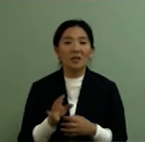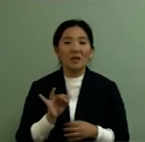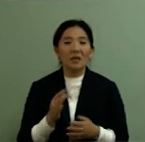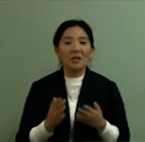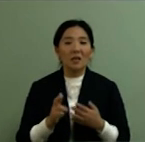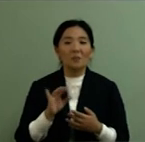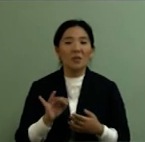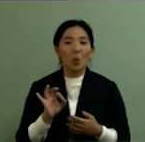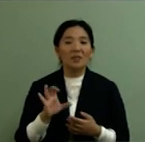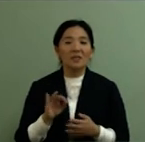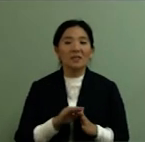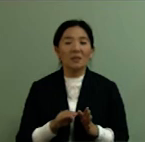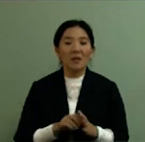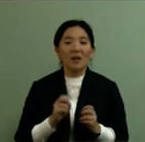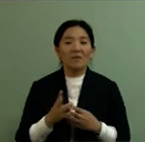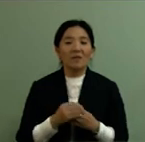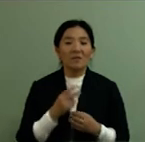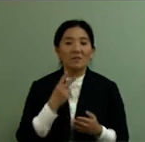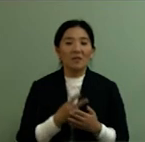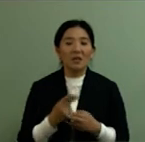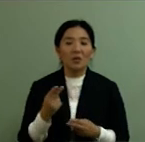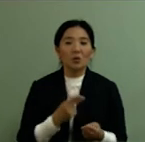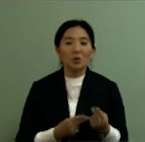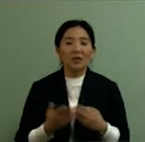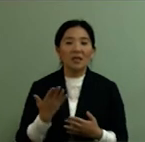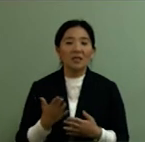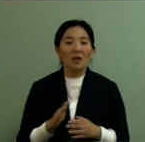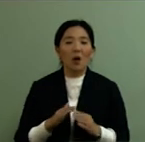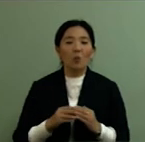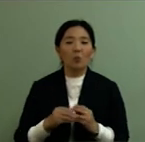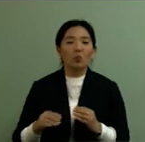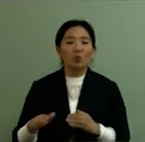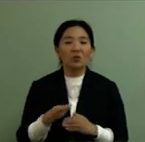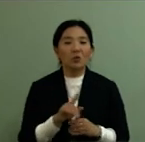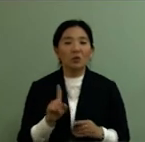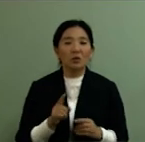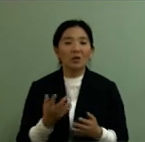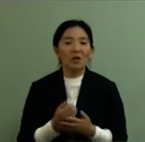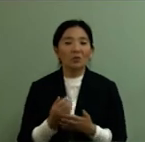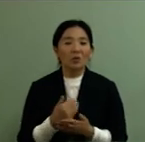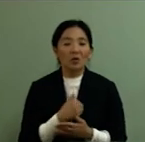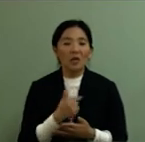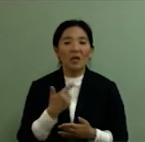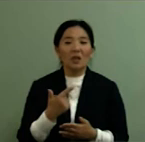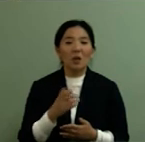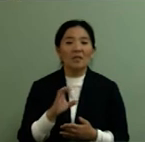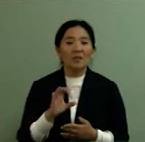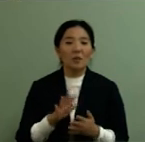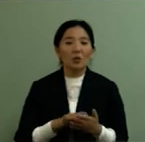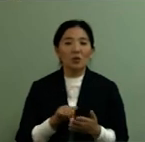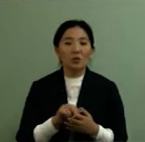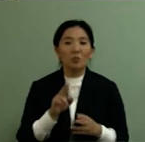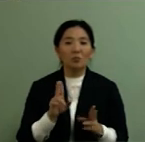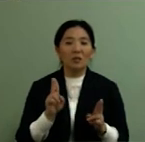Или геосистемный. Как мы с вами видим на рисунке, если в пустыне мы начинаем что-то добывать, геосистему нарушать, то есть